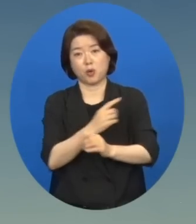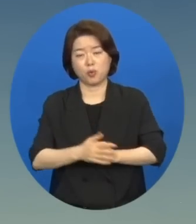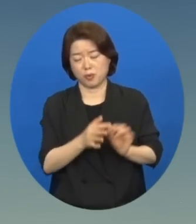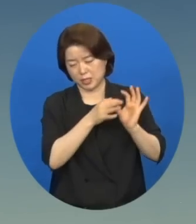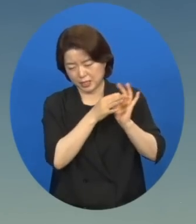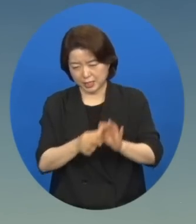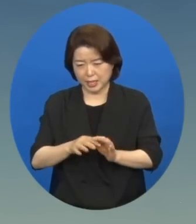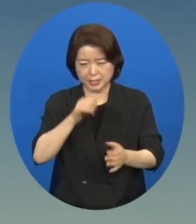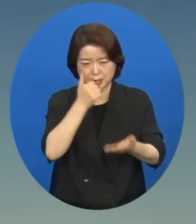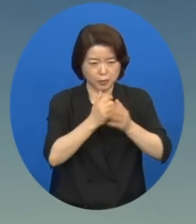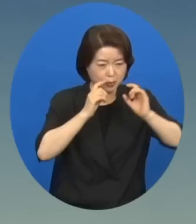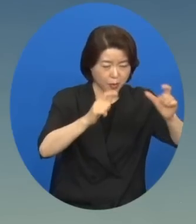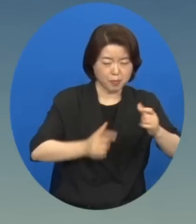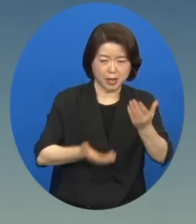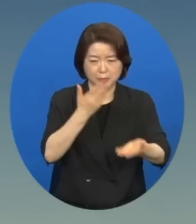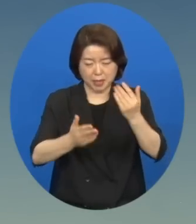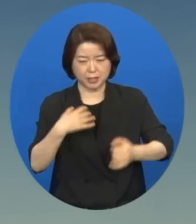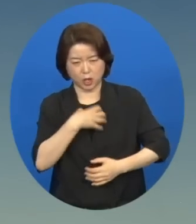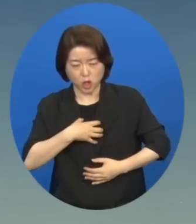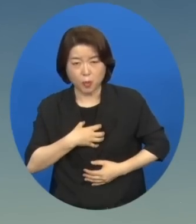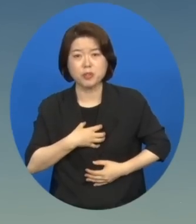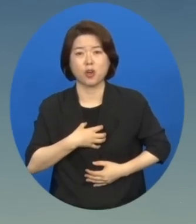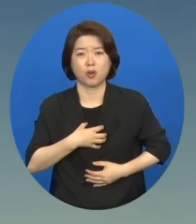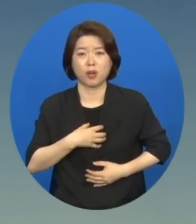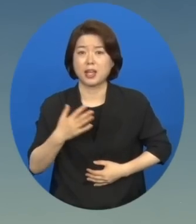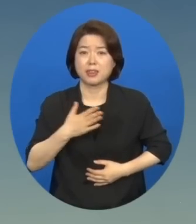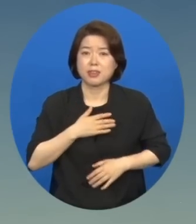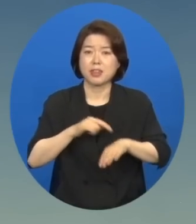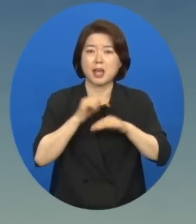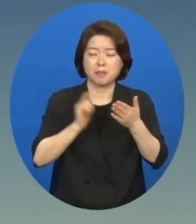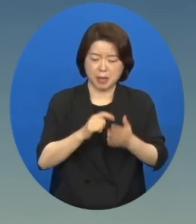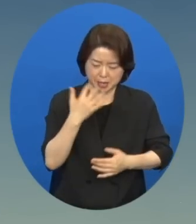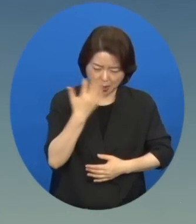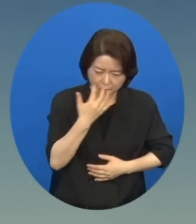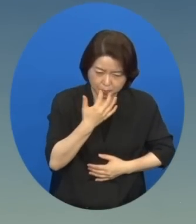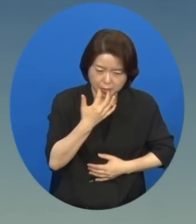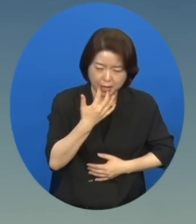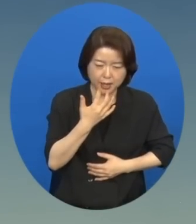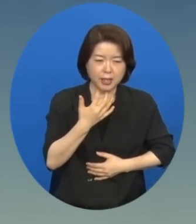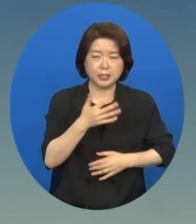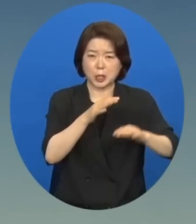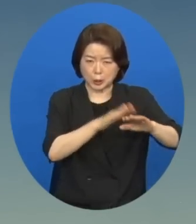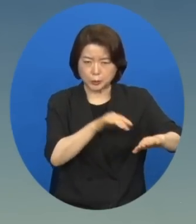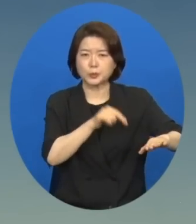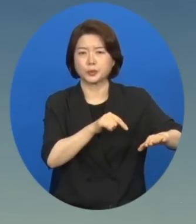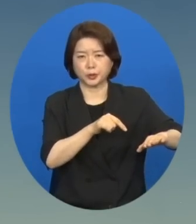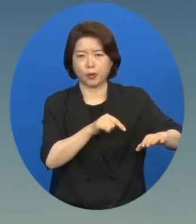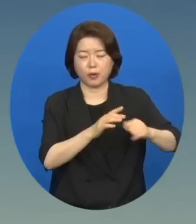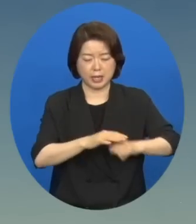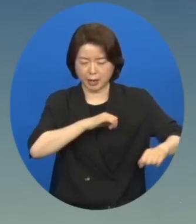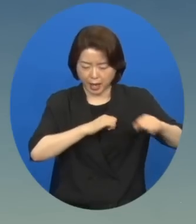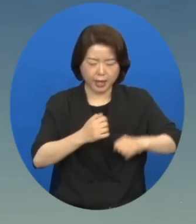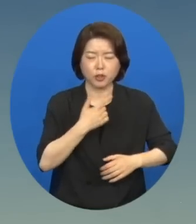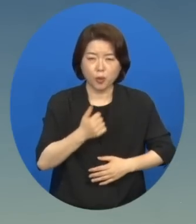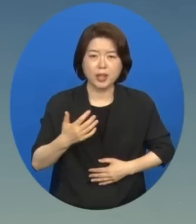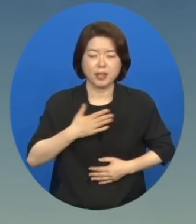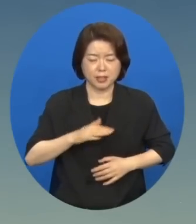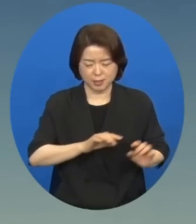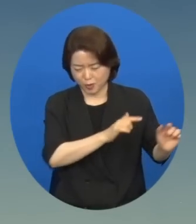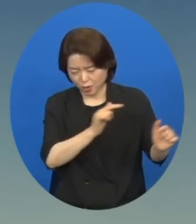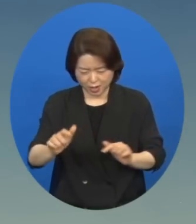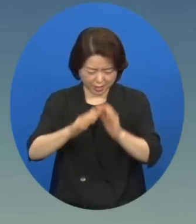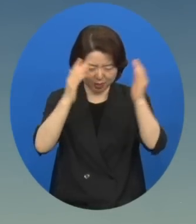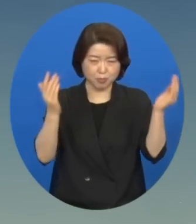끊임없이 정죄하고 판단하고 염려하고 내 마음에 음란하게 마음 것을 두고 그런 행동을 했던 이 모든